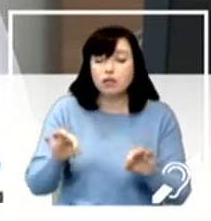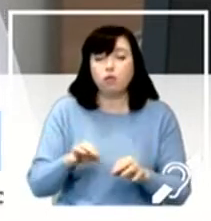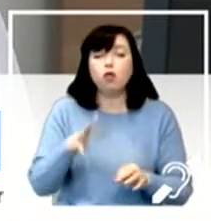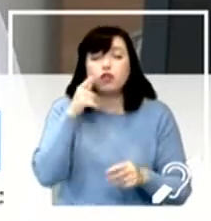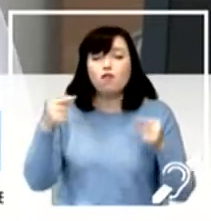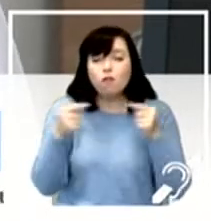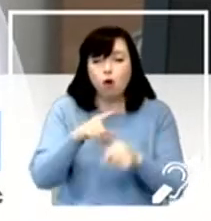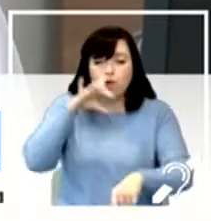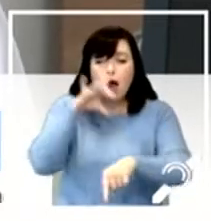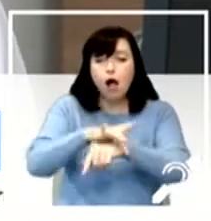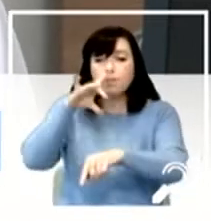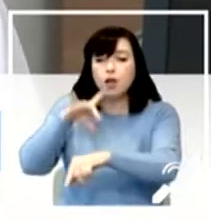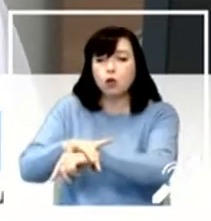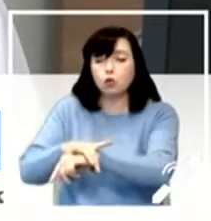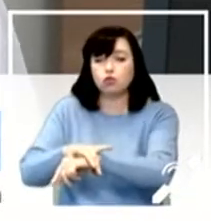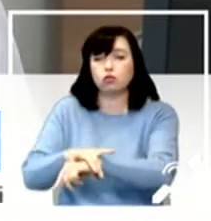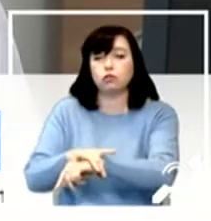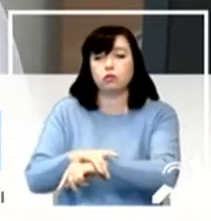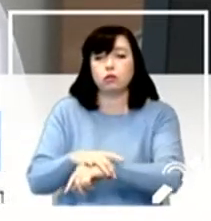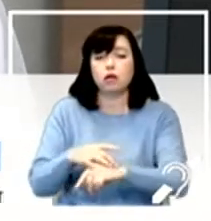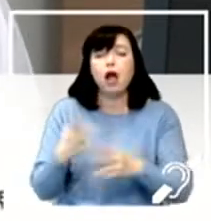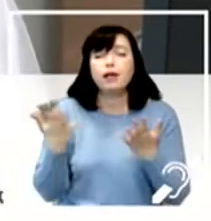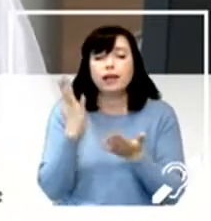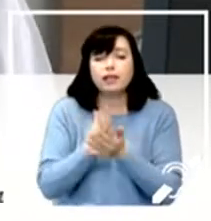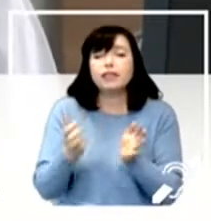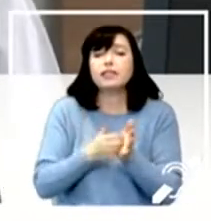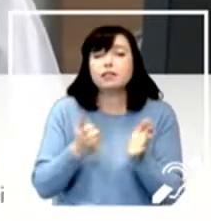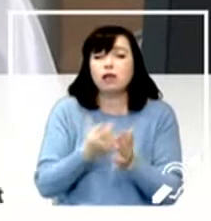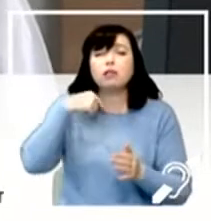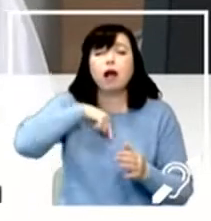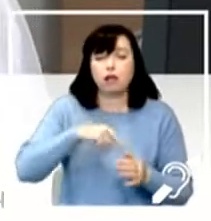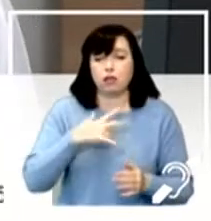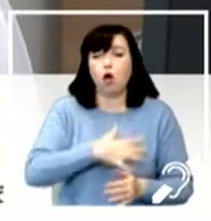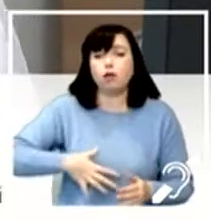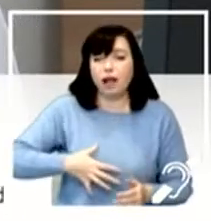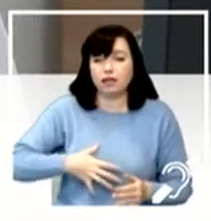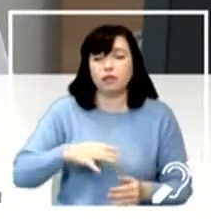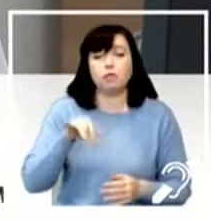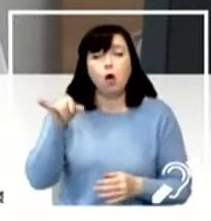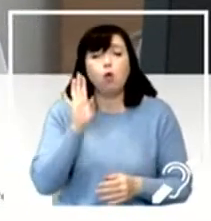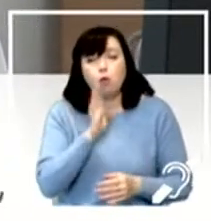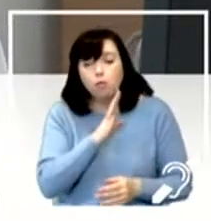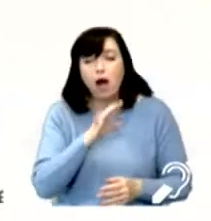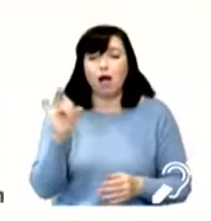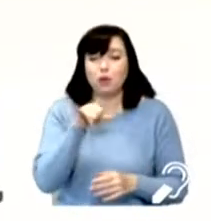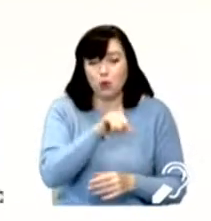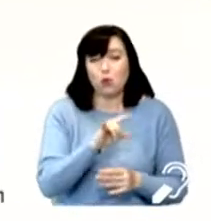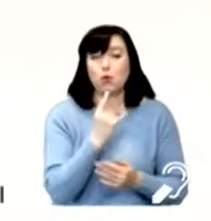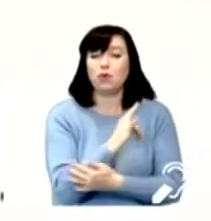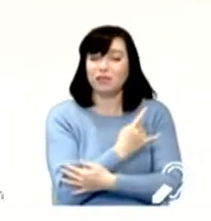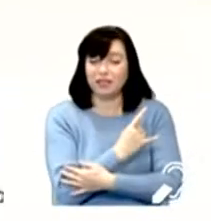la timp acele dereglări în funcțiile vitale atât a mamelor cât și a nou-născuților